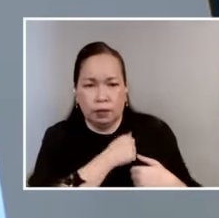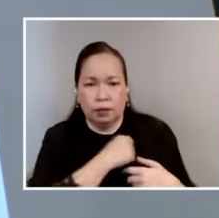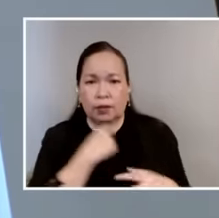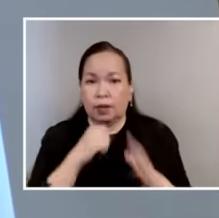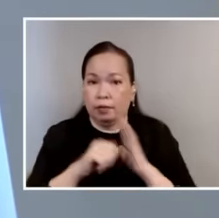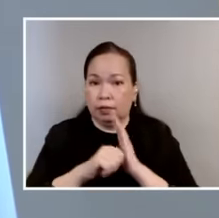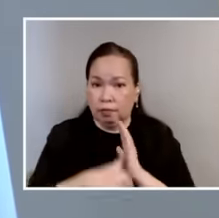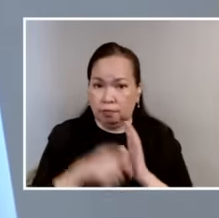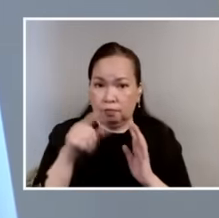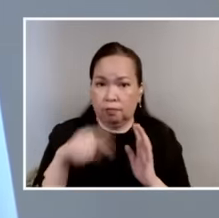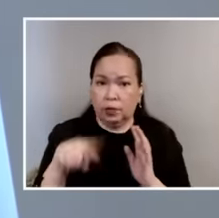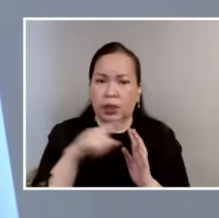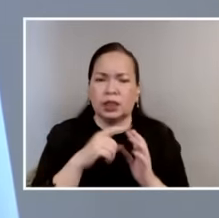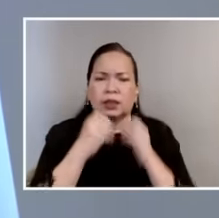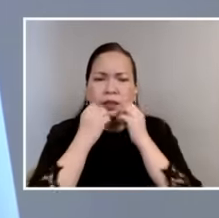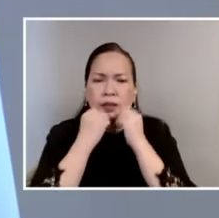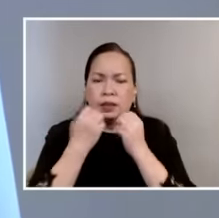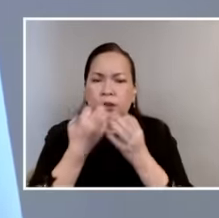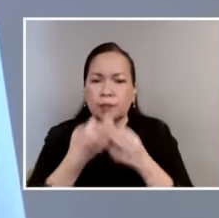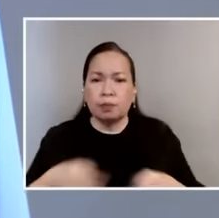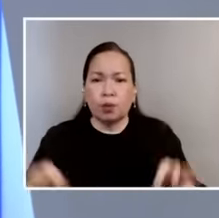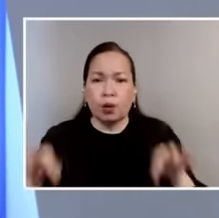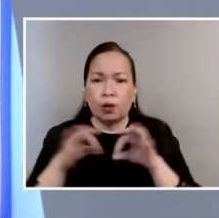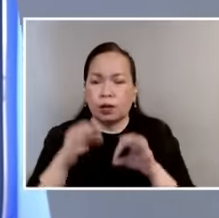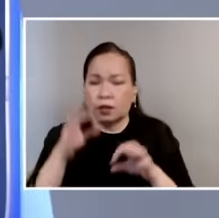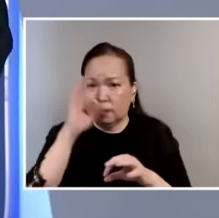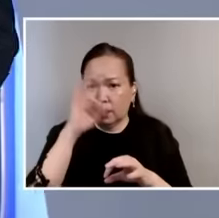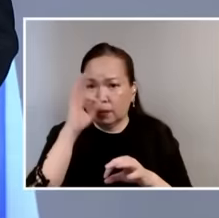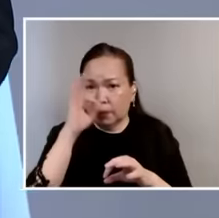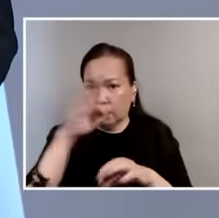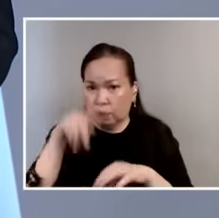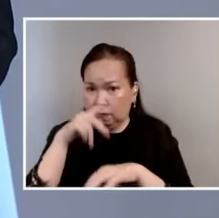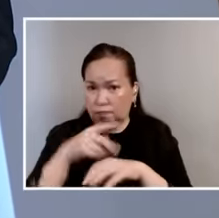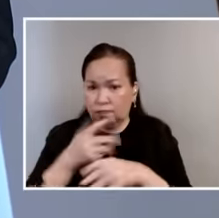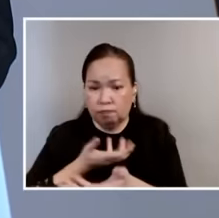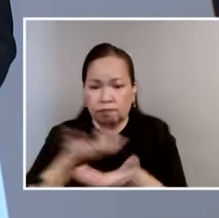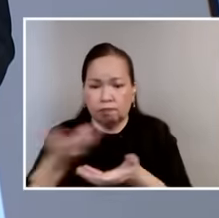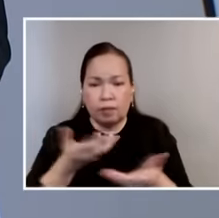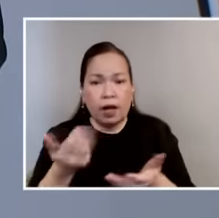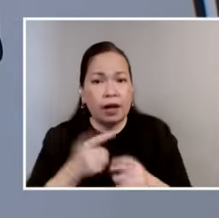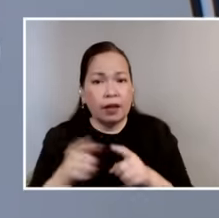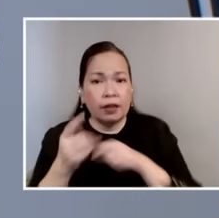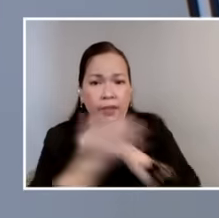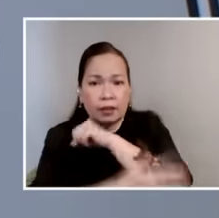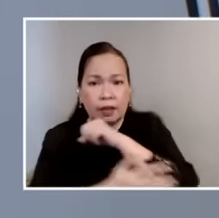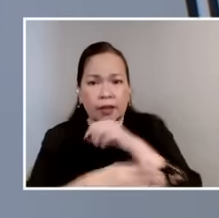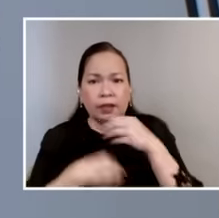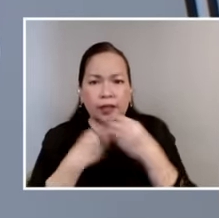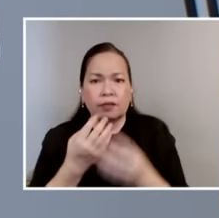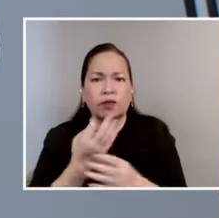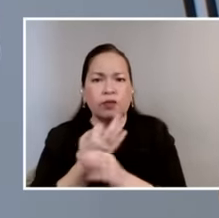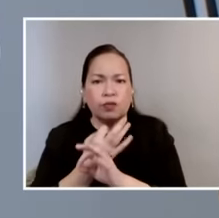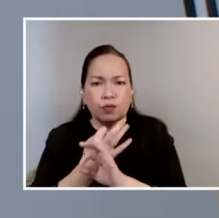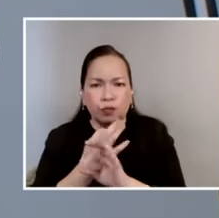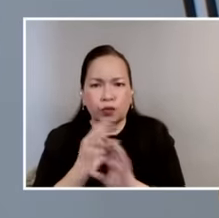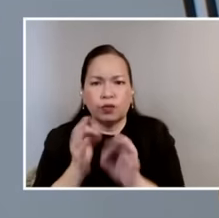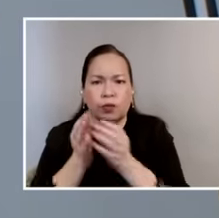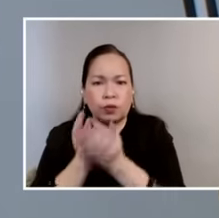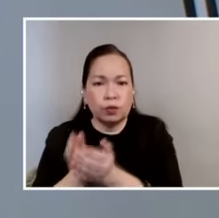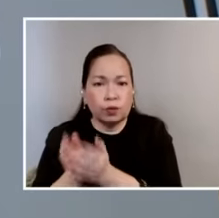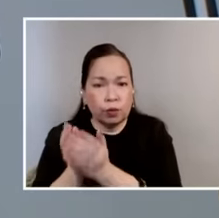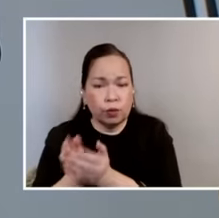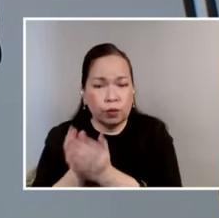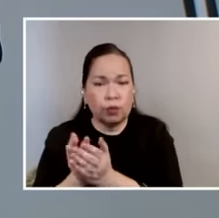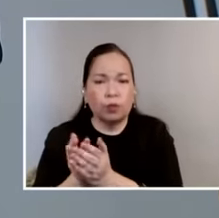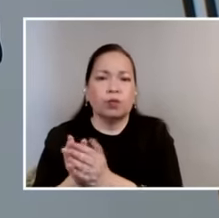na mahalagang makipagtulungan ang Pilipinas sa ibang bansa para maisulong ang malayang paglalayag at pamamayani